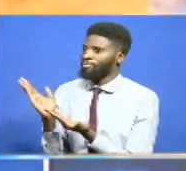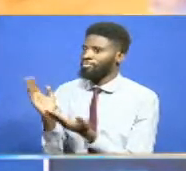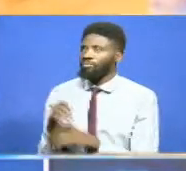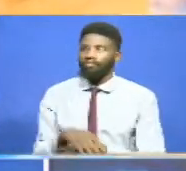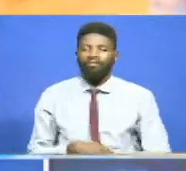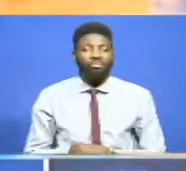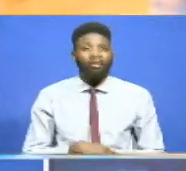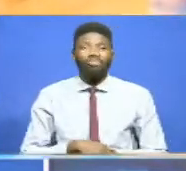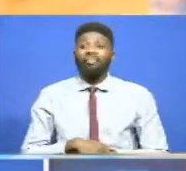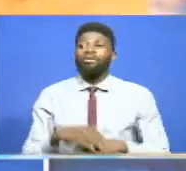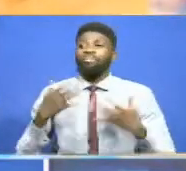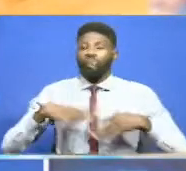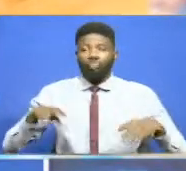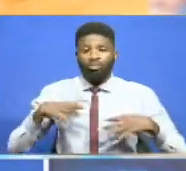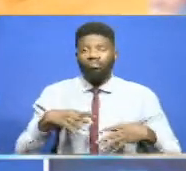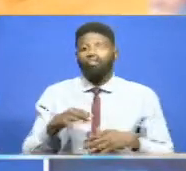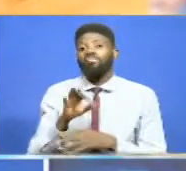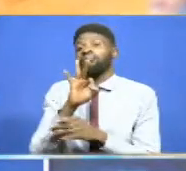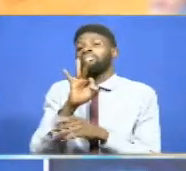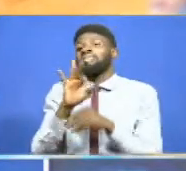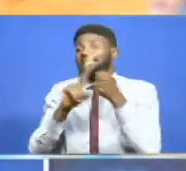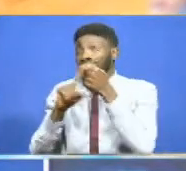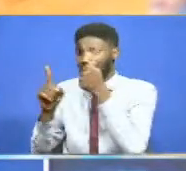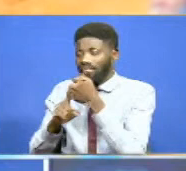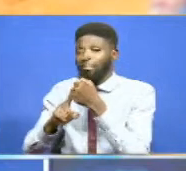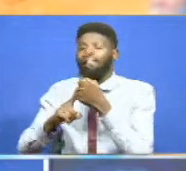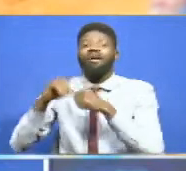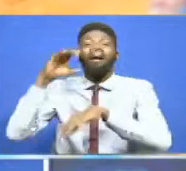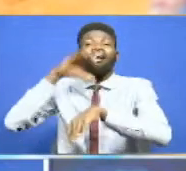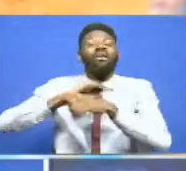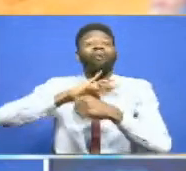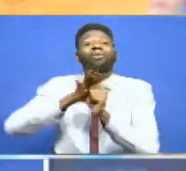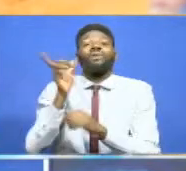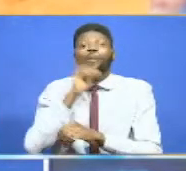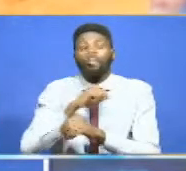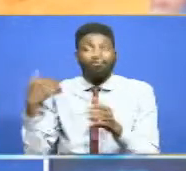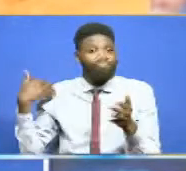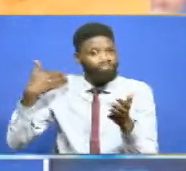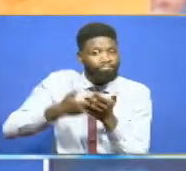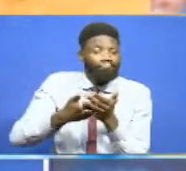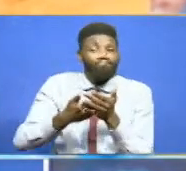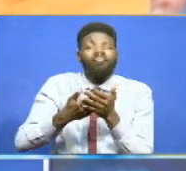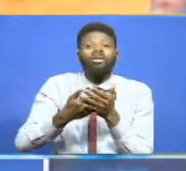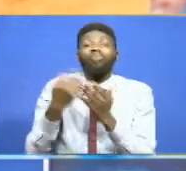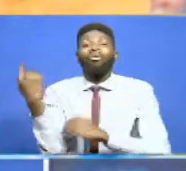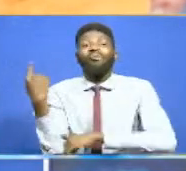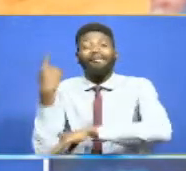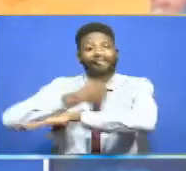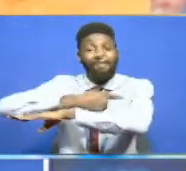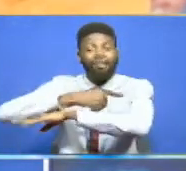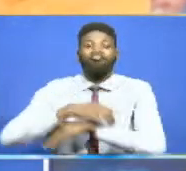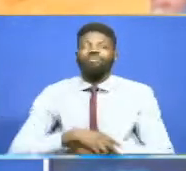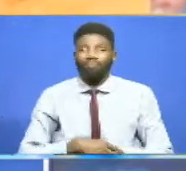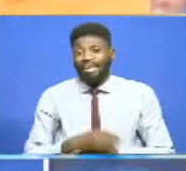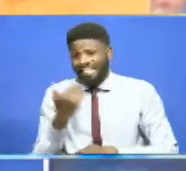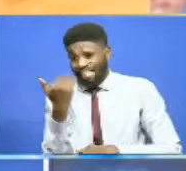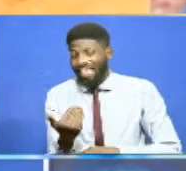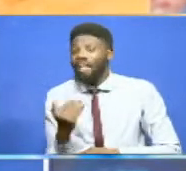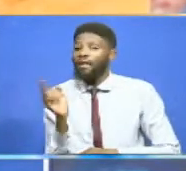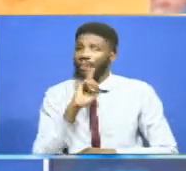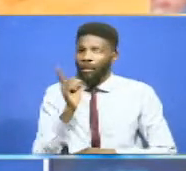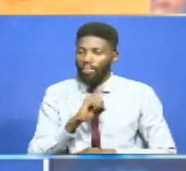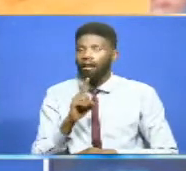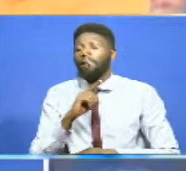Kutoka watu 366 walioambukizwa ugonjwa wa COVID-19 katika muda wa saa 24 iliyopita, mdogo zaidi ni mtoto wa umri wa